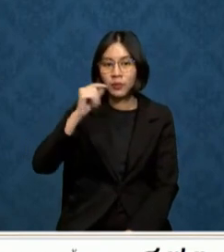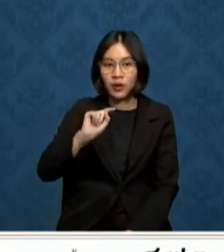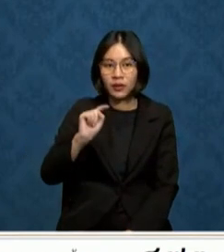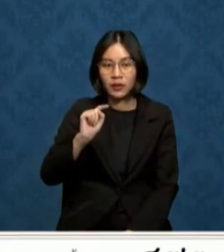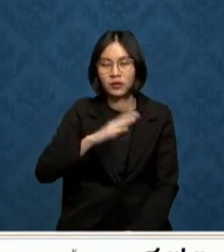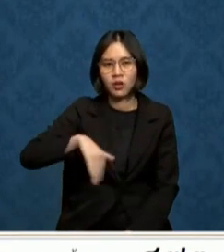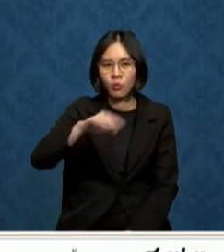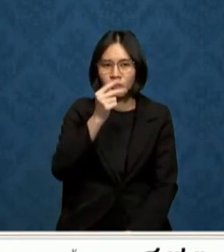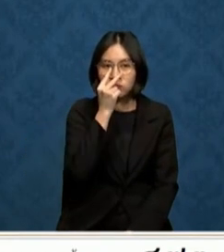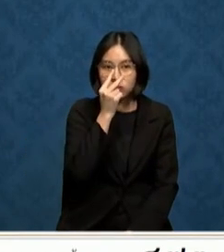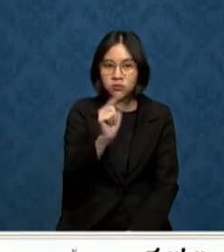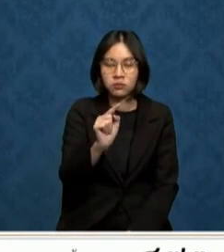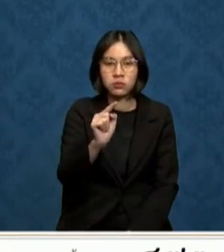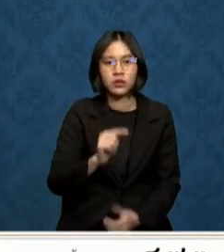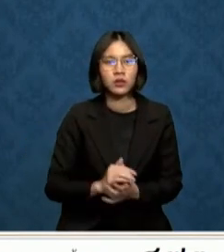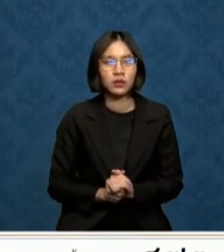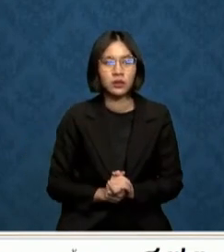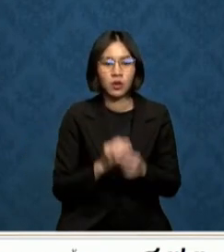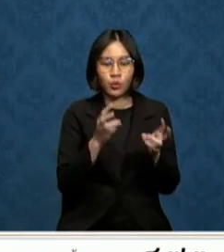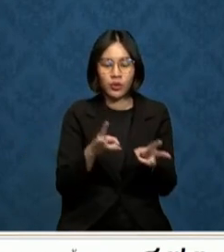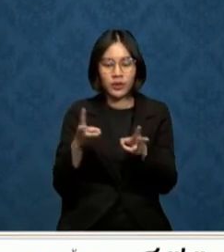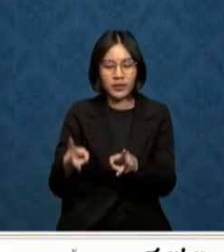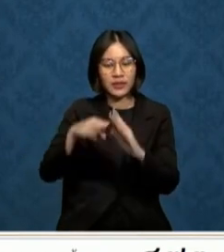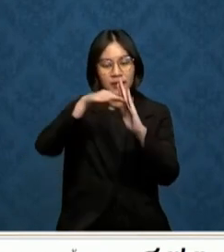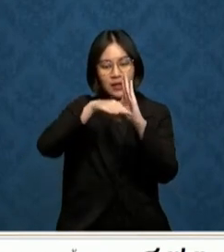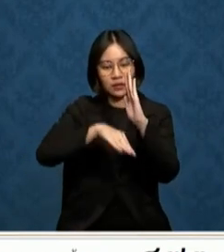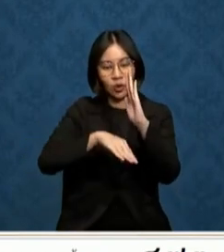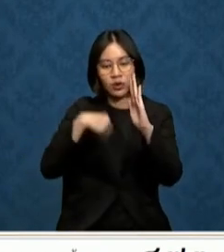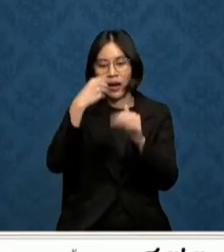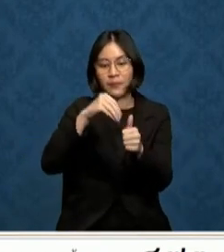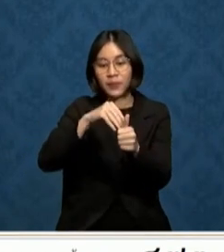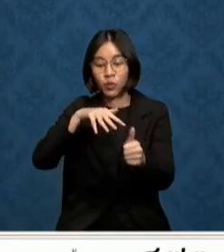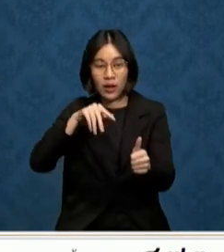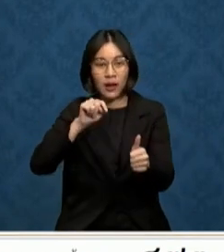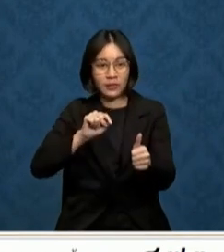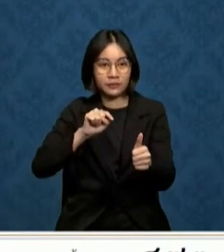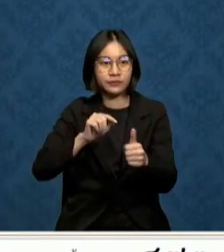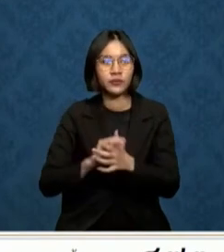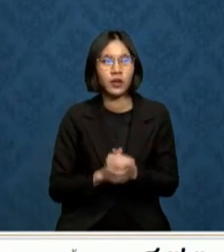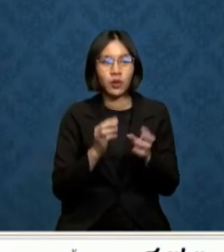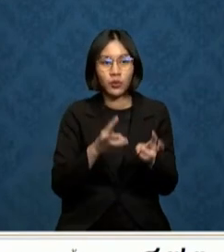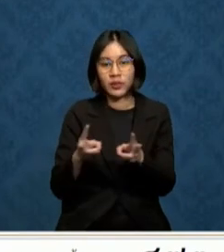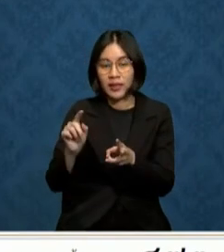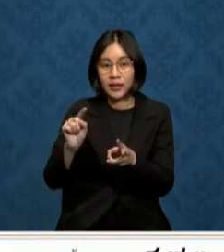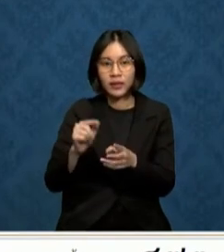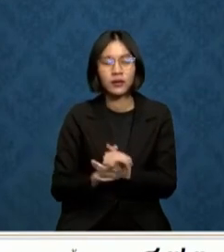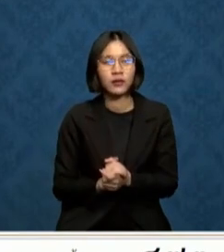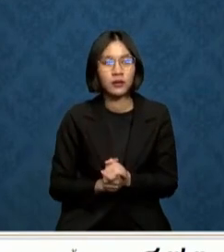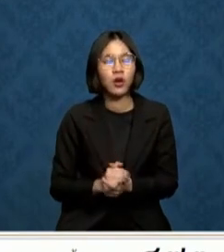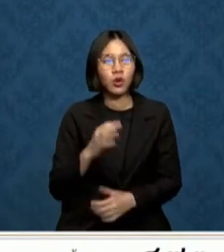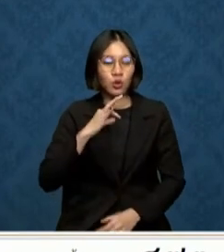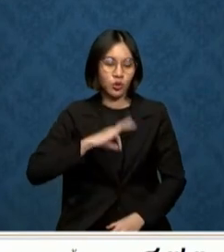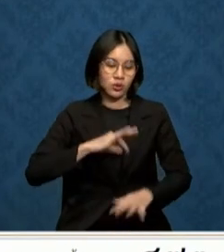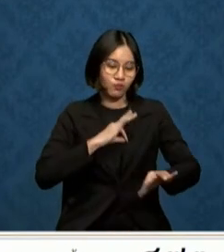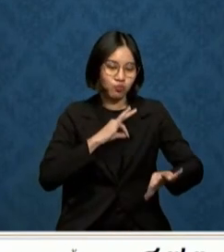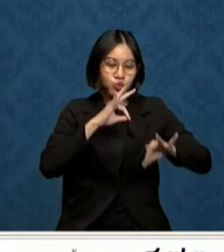เราเห็นเลยนะฮะรูปแบบของผู้ที่นำพาองค์กรนี้ด้วยการใช้ความเข้าอกเข้าใจ